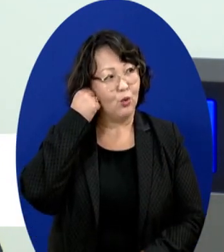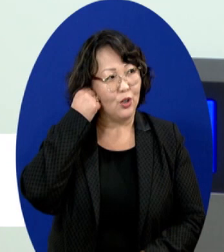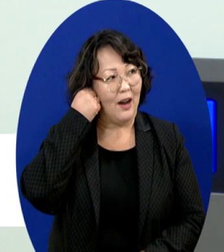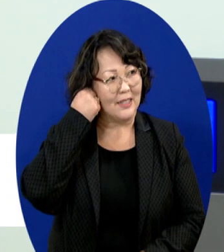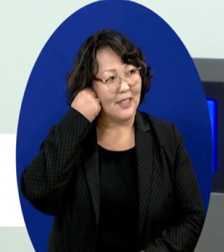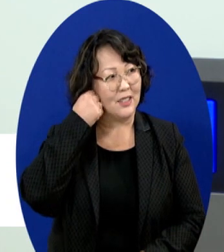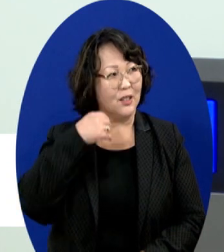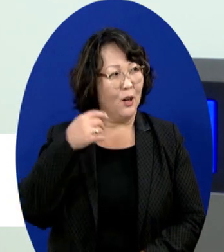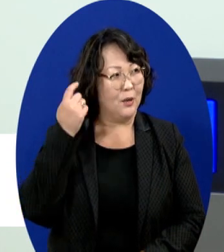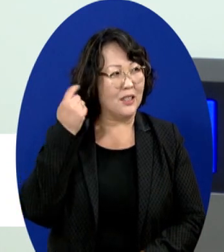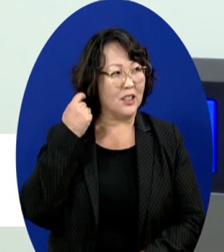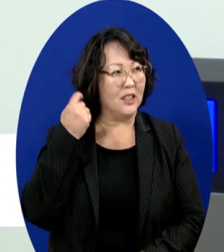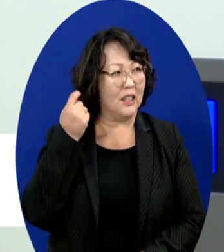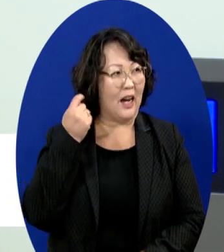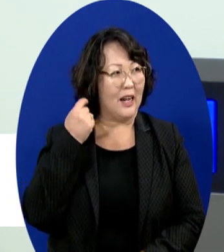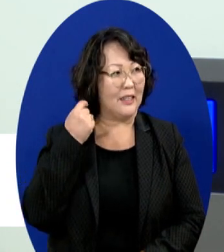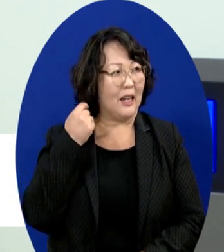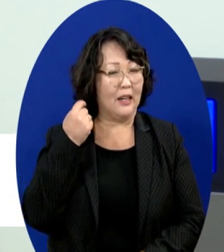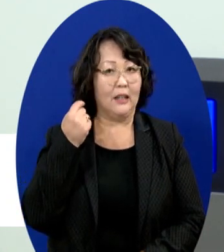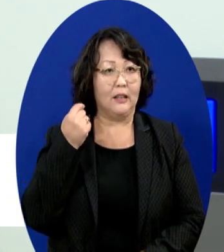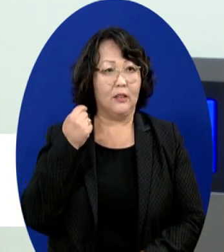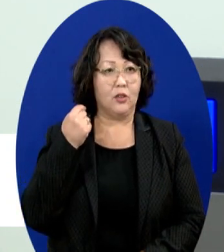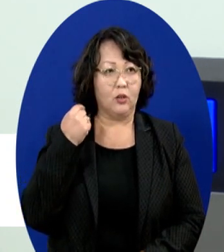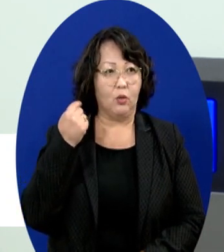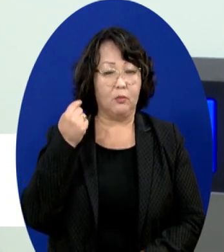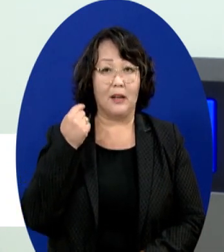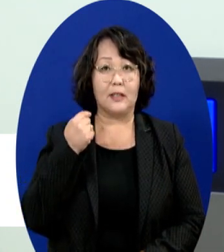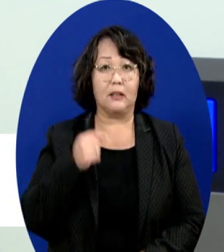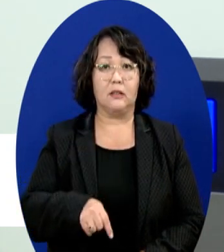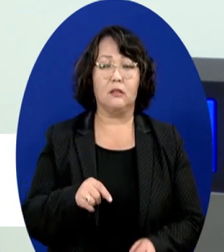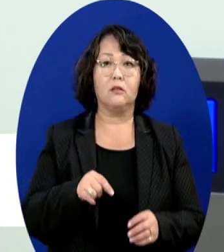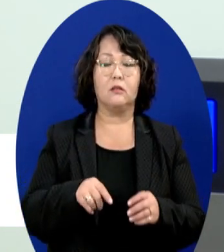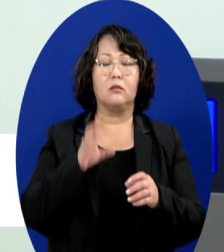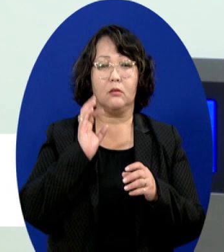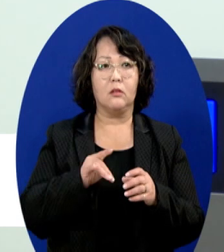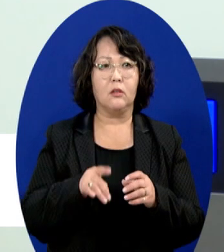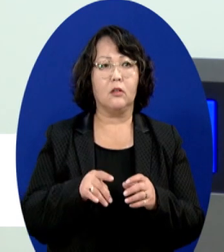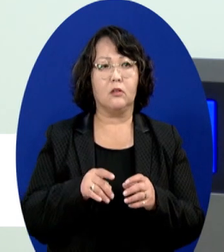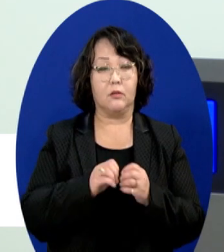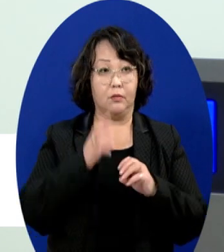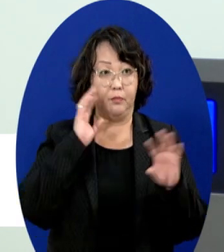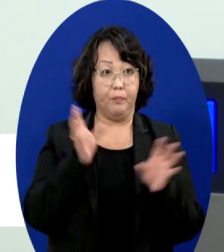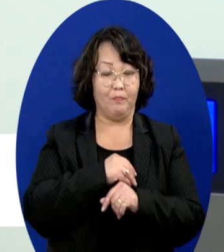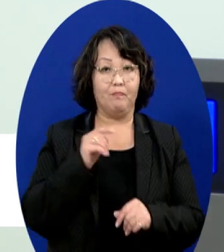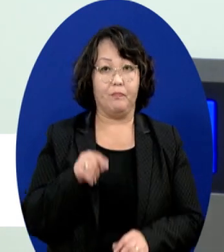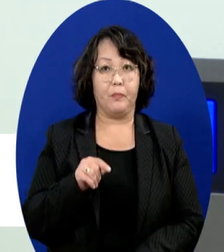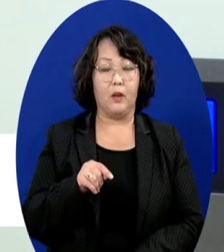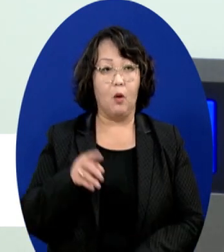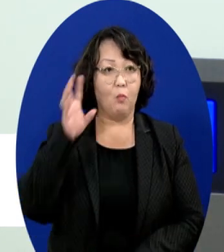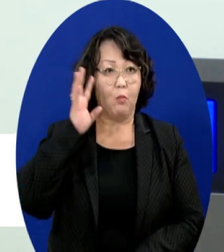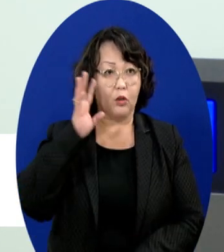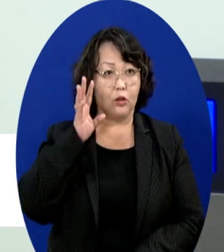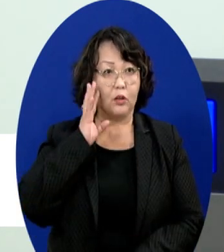бол тодорхой хувь нэмрээ оосон. Энэ шинжлэх ухааны академийн одоо салбар хүрээлэнгүүдийн академичнэрийн одоо бас яхад бодлогын хувьд